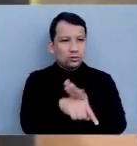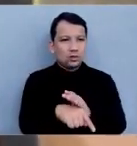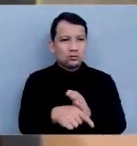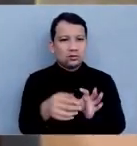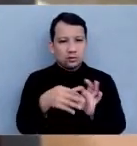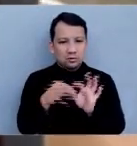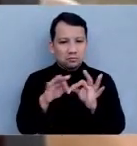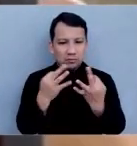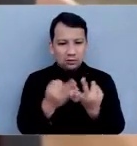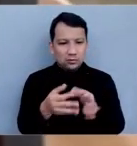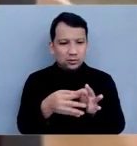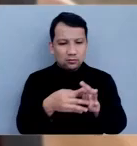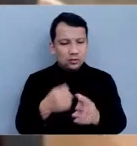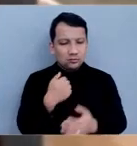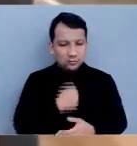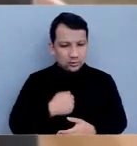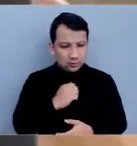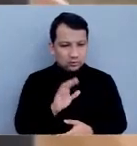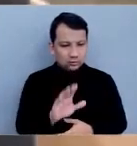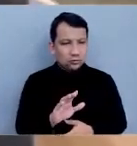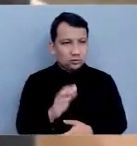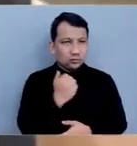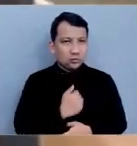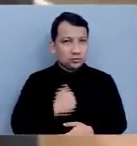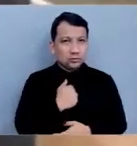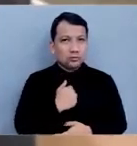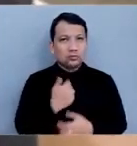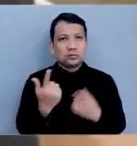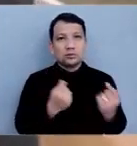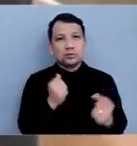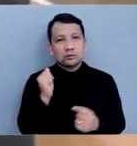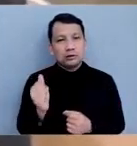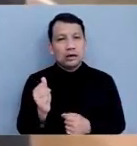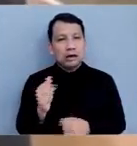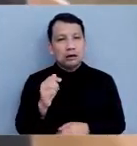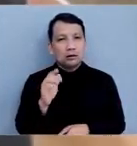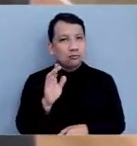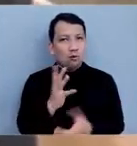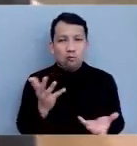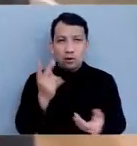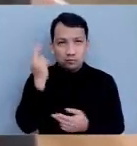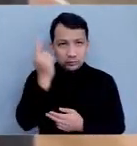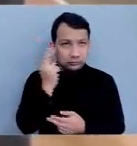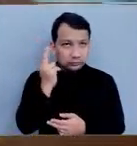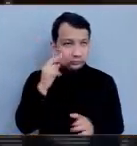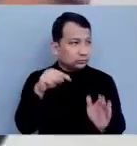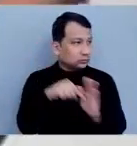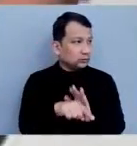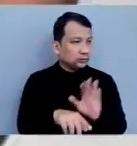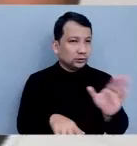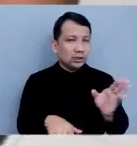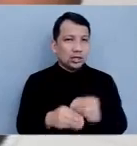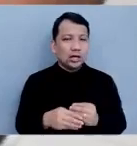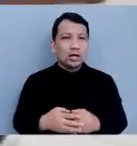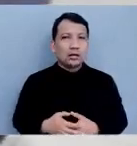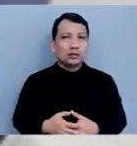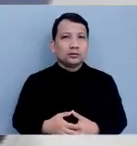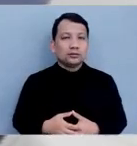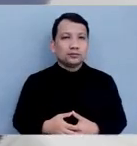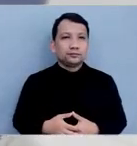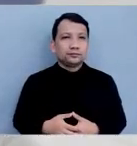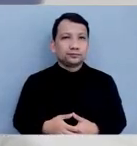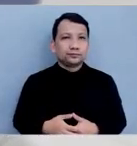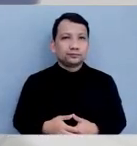kami. Humihingi ako sa kanya ng kapatawaran na nagawa ko yun sa kanya. Wala talaga akong planong patayin siya.